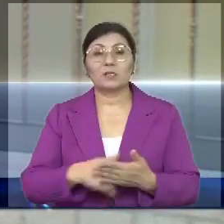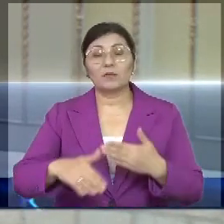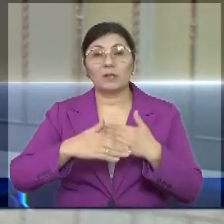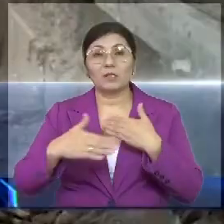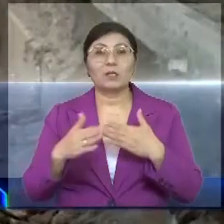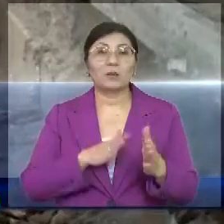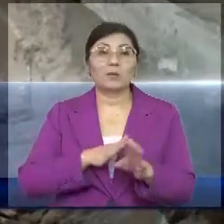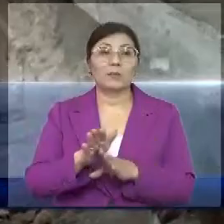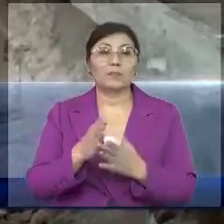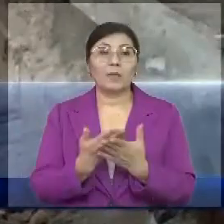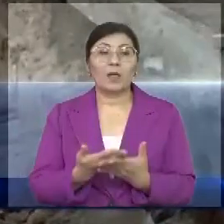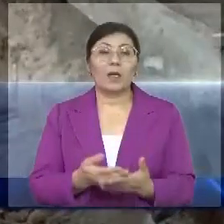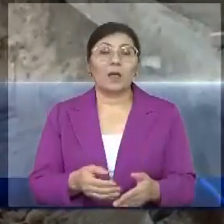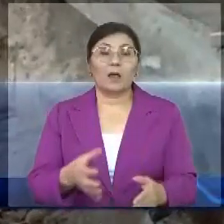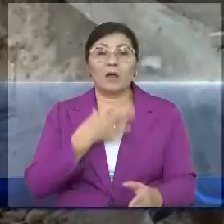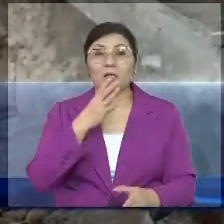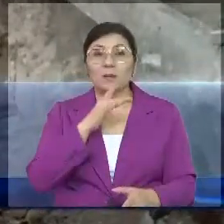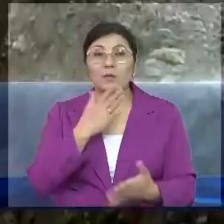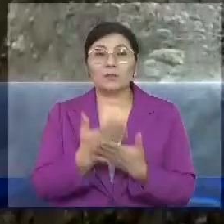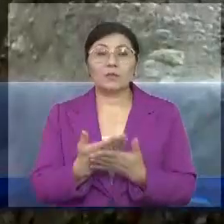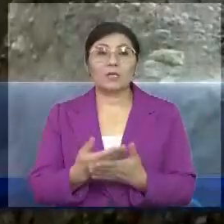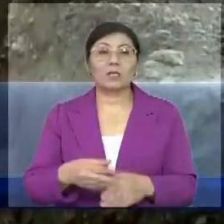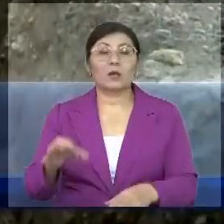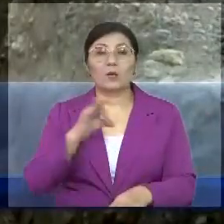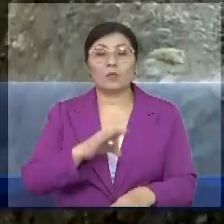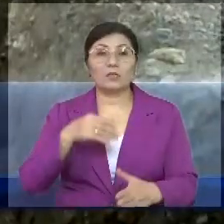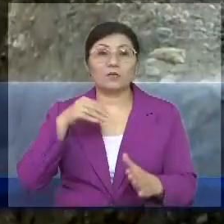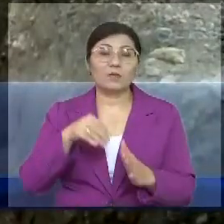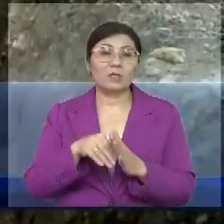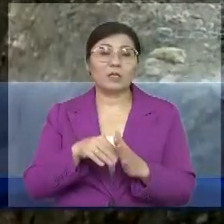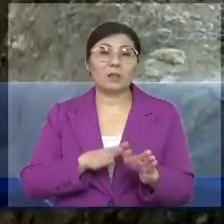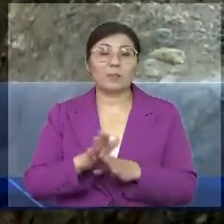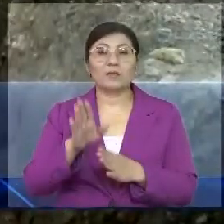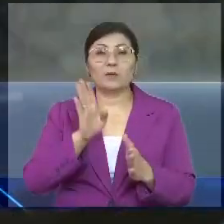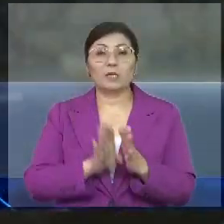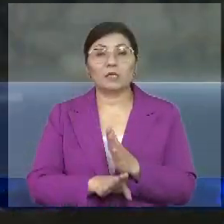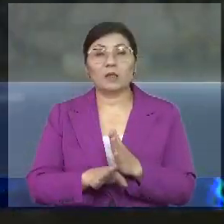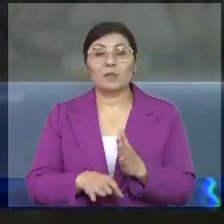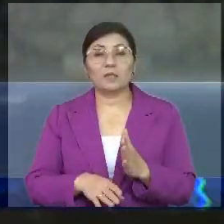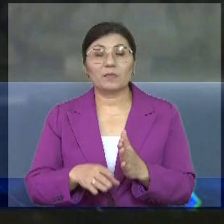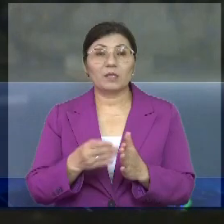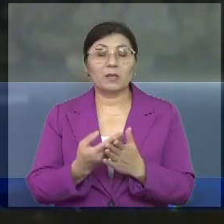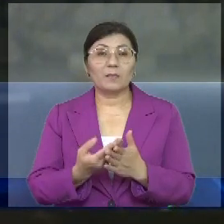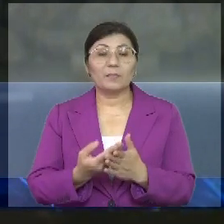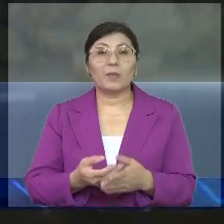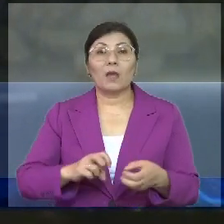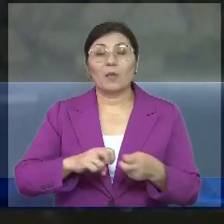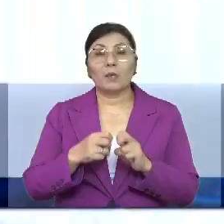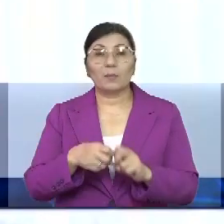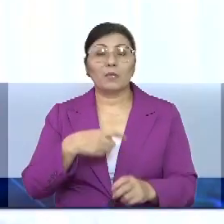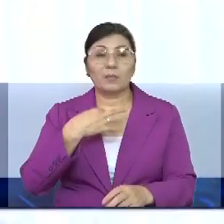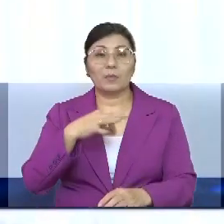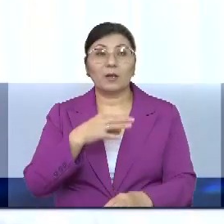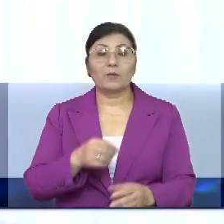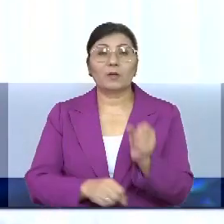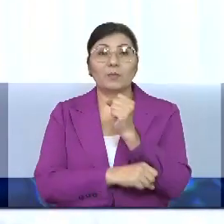и его реализовать что касается отопительного сезона то регион вступит в него без эксцессов заверили в областном управлении ЖКХ